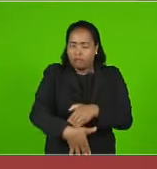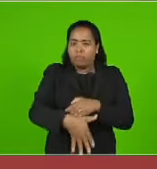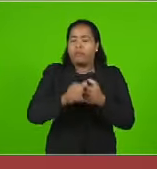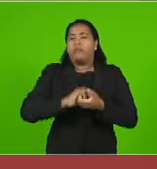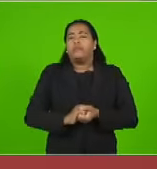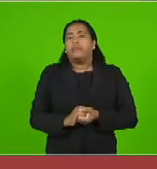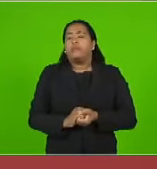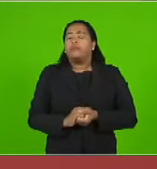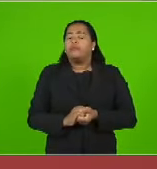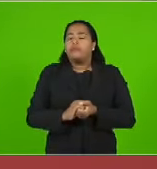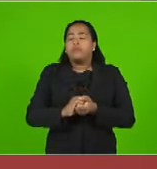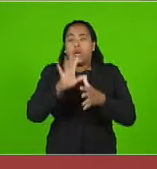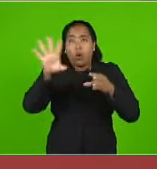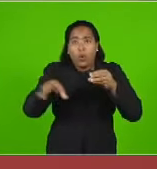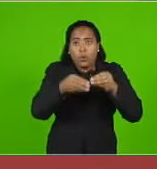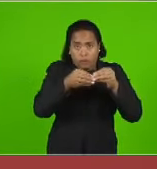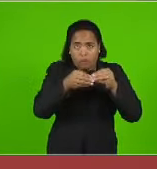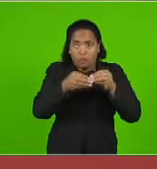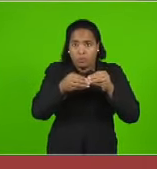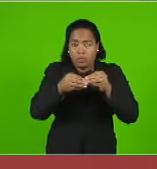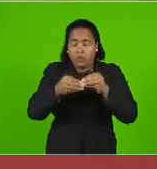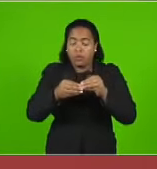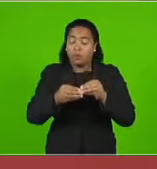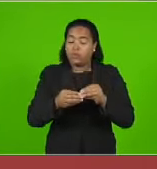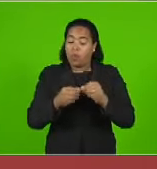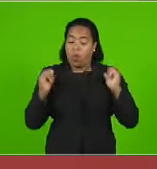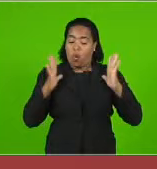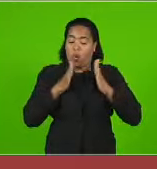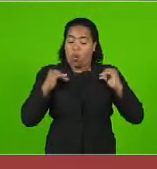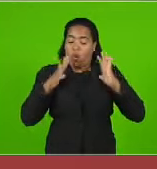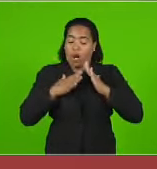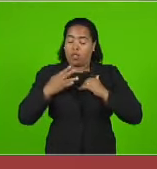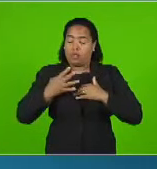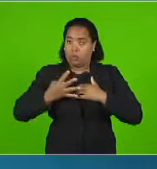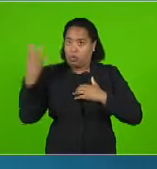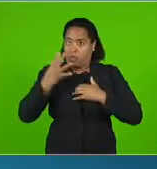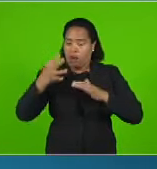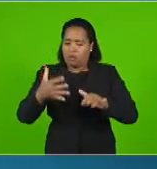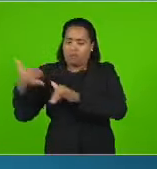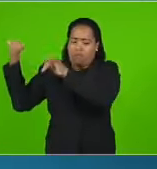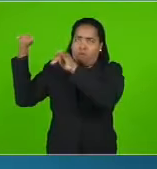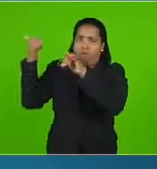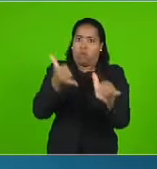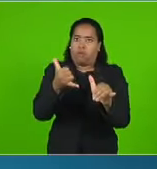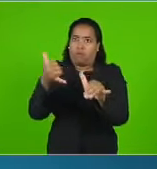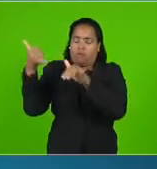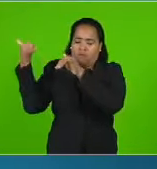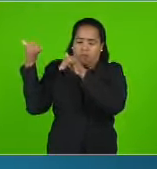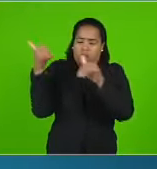Это не суд Божий, ибо все это результат разрушительных действий самого человека. Итак,